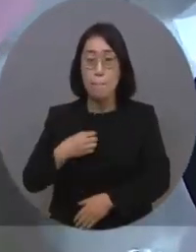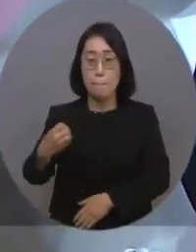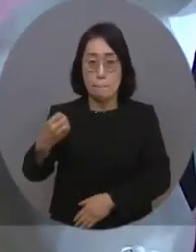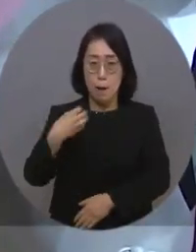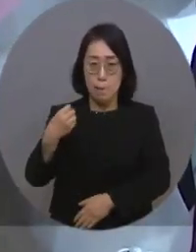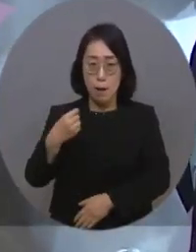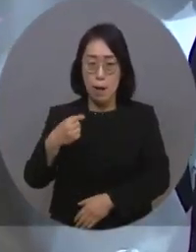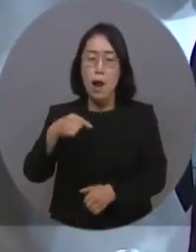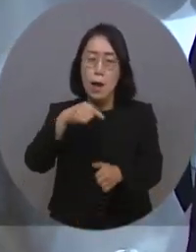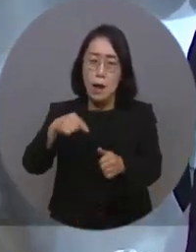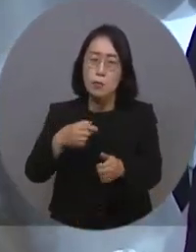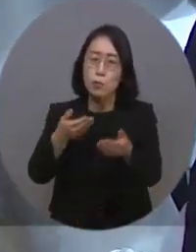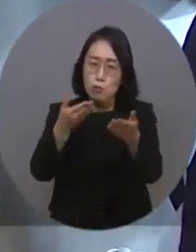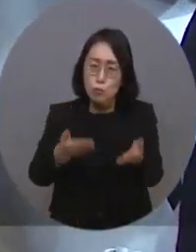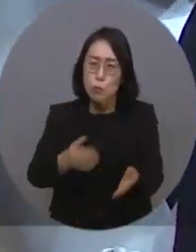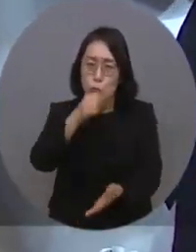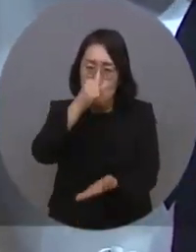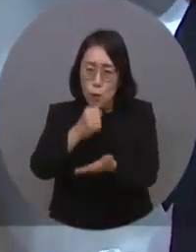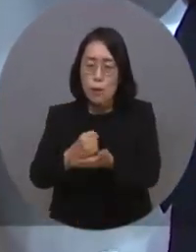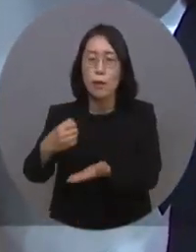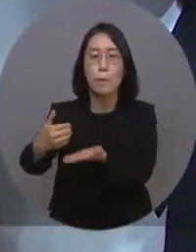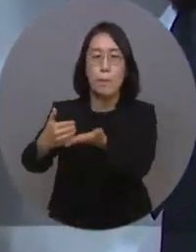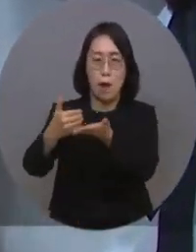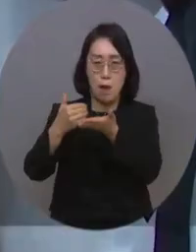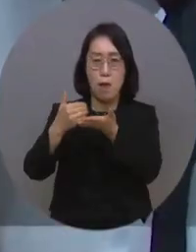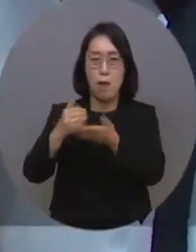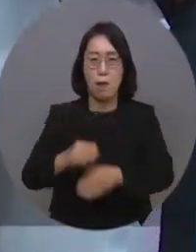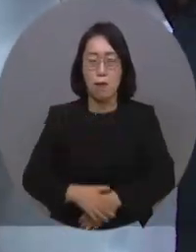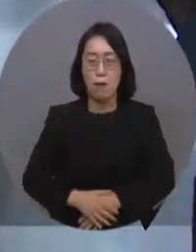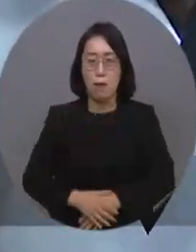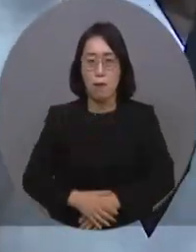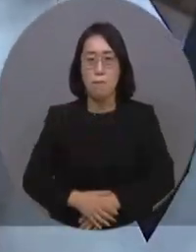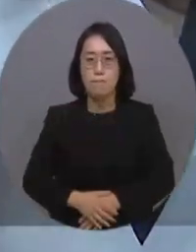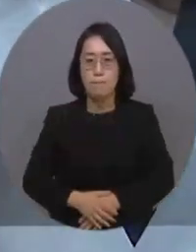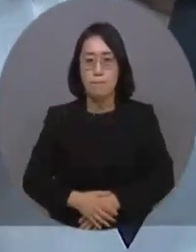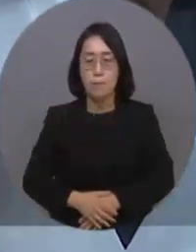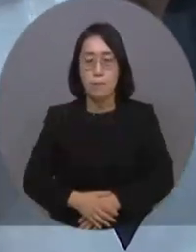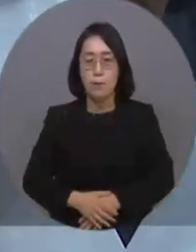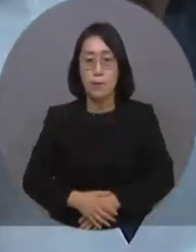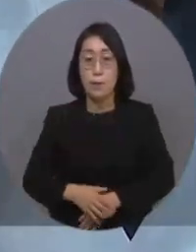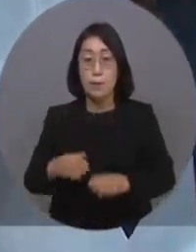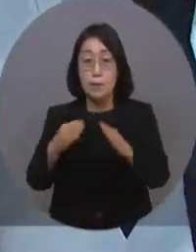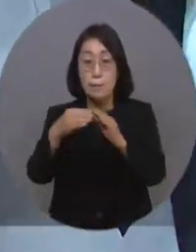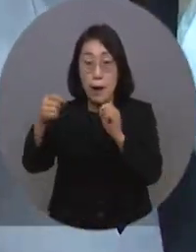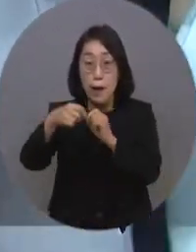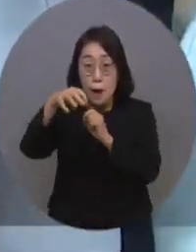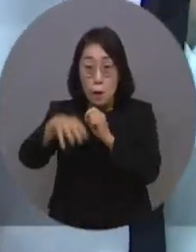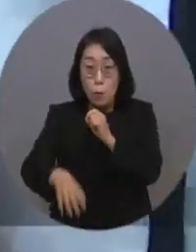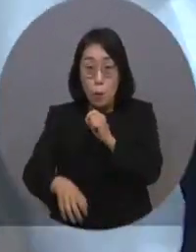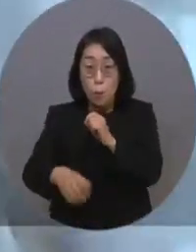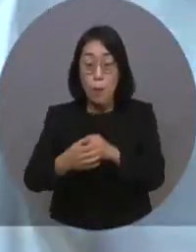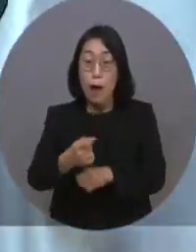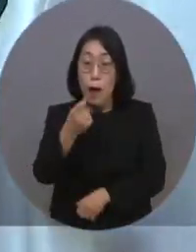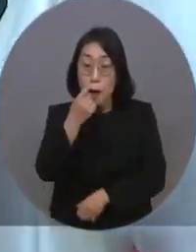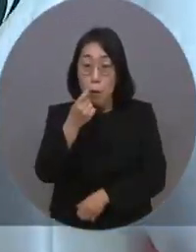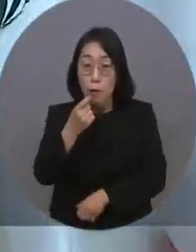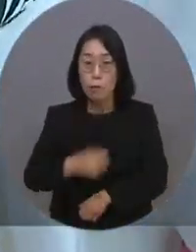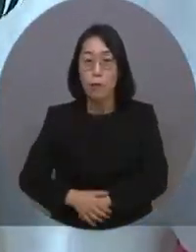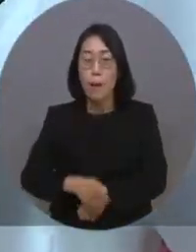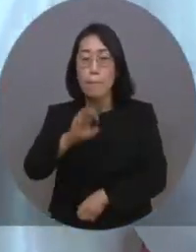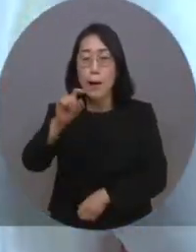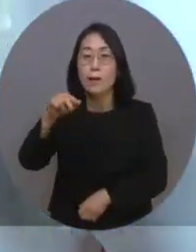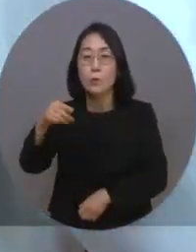국악적으로 한번 공부를 시켜보라 그러셔가지고 그래서 이제 동네에 있는 국악학원을 갔는데 거기가 마침 판소리